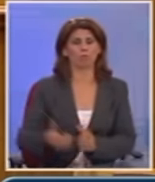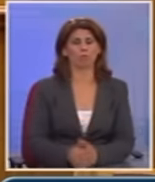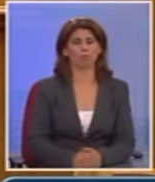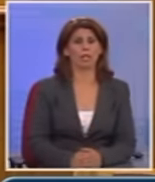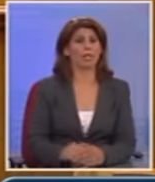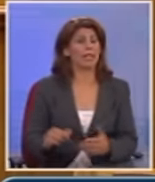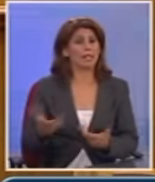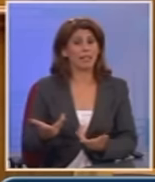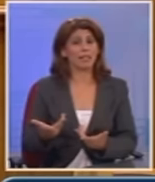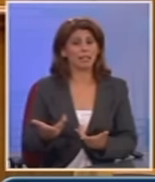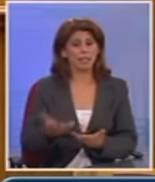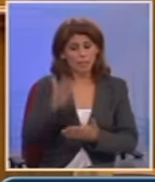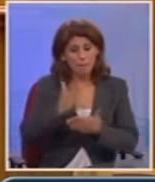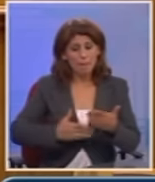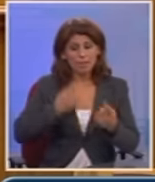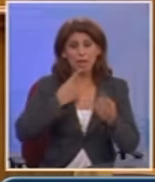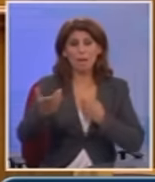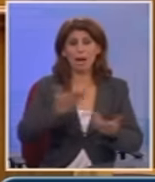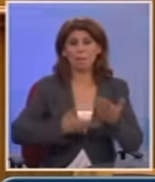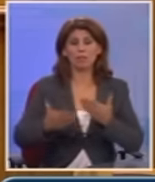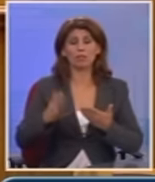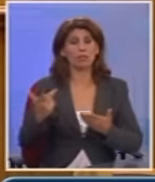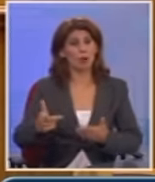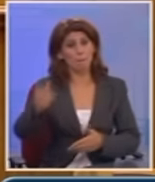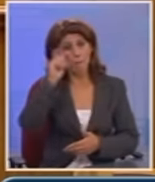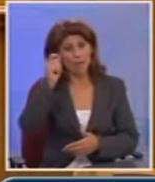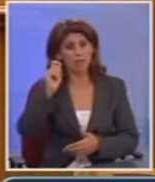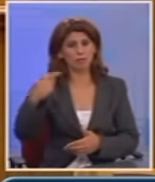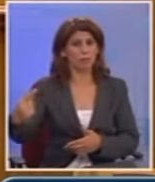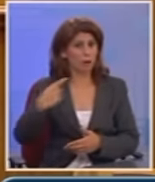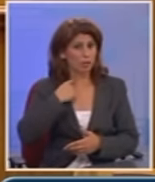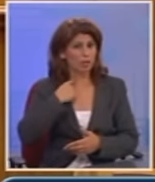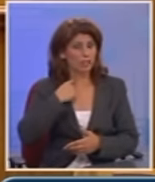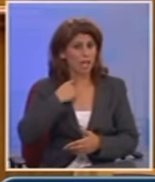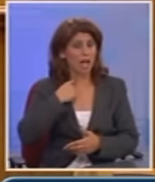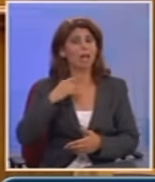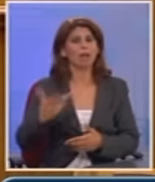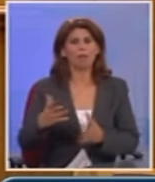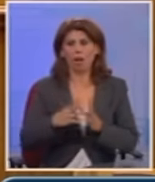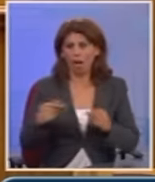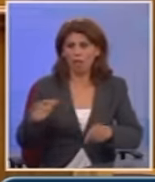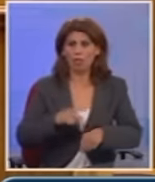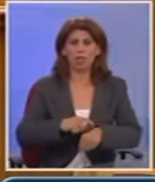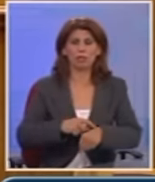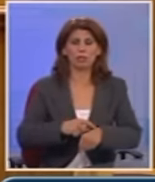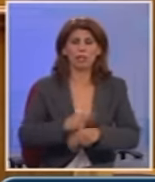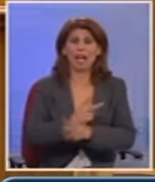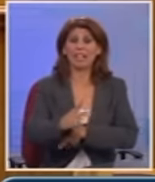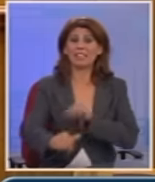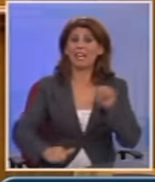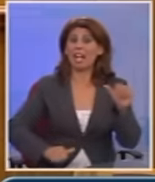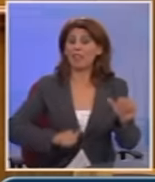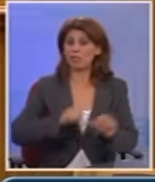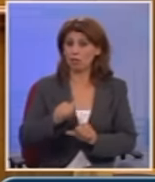στο μέσο της διαπραγμάτευσης, ενώ ομολογήσατε την αποτυχία και το χάσιμο χρόνου